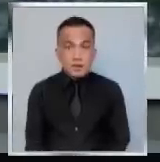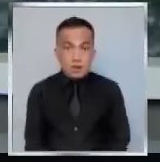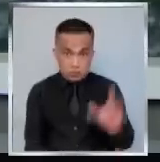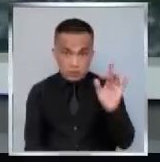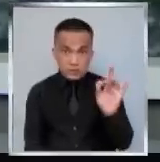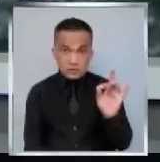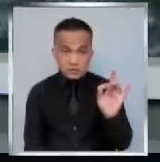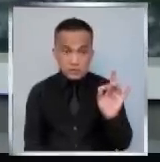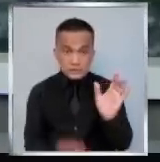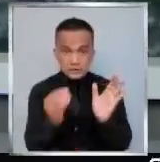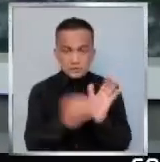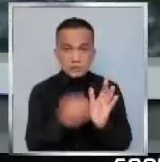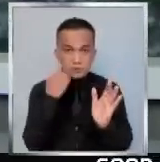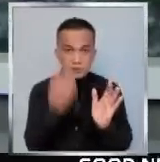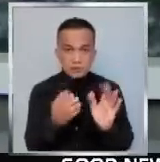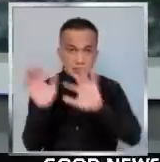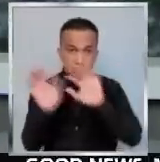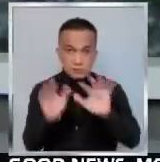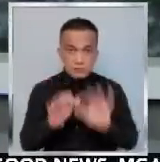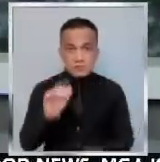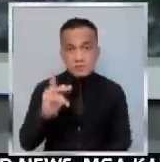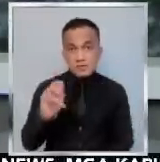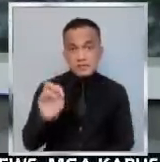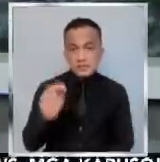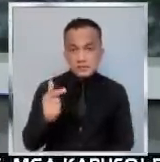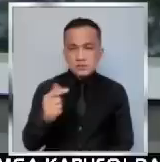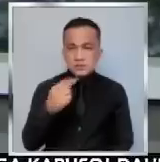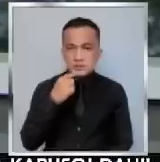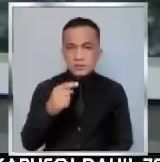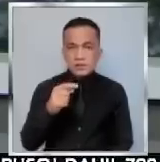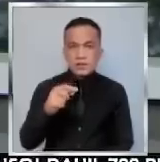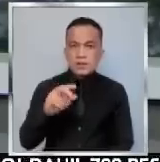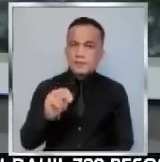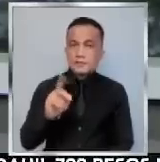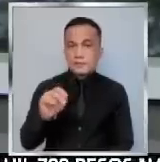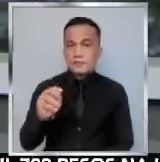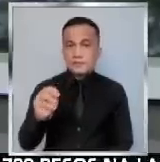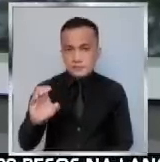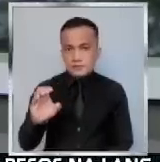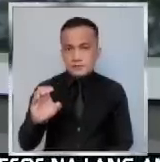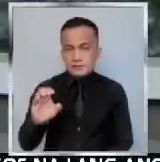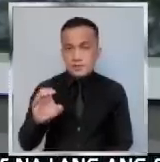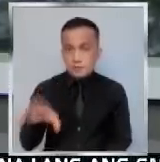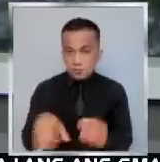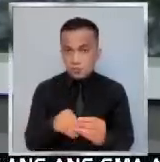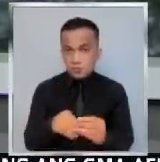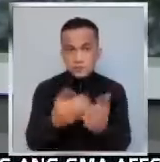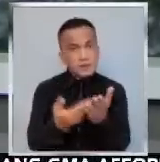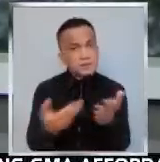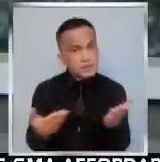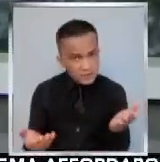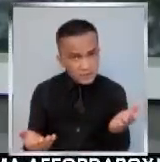naitatalang nasawi sa paghagupit ng Bagyong Karding ayon sa NDRRMC. Bukod sa mga ari-arian,